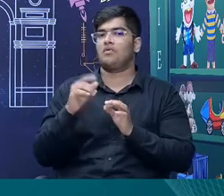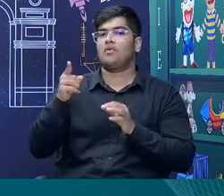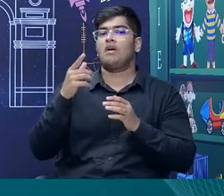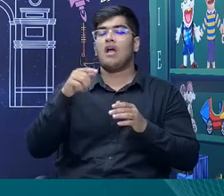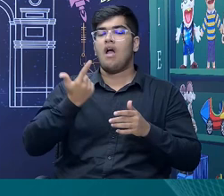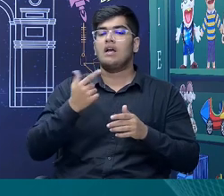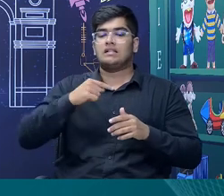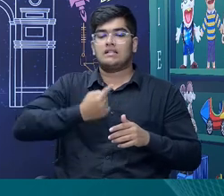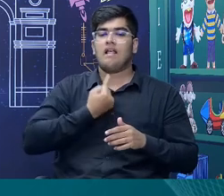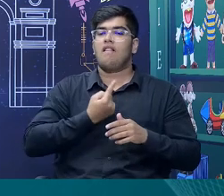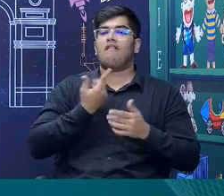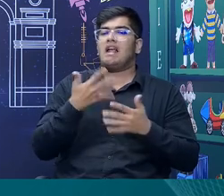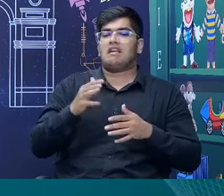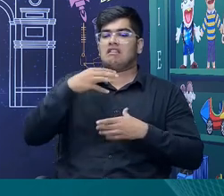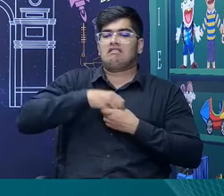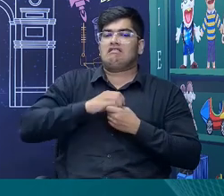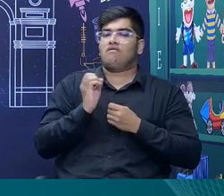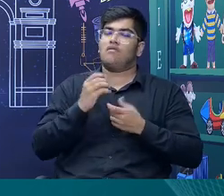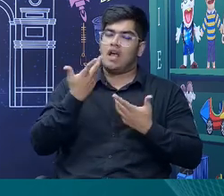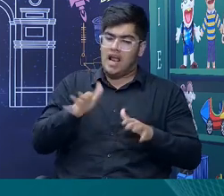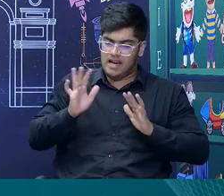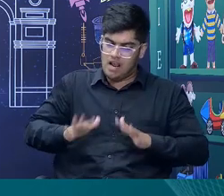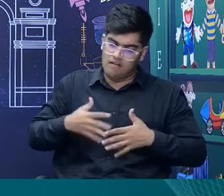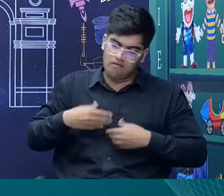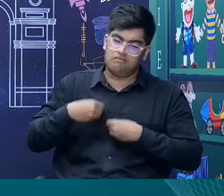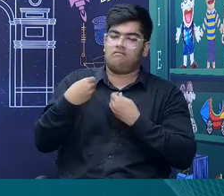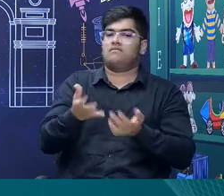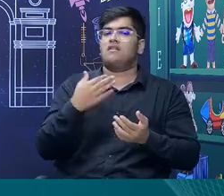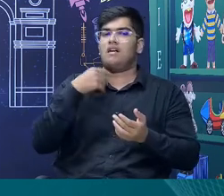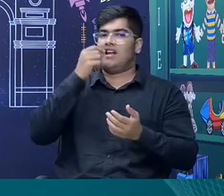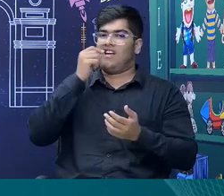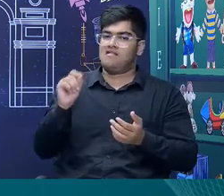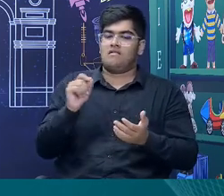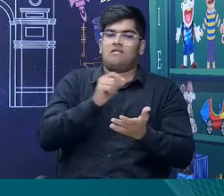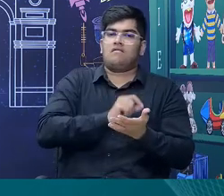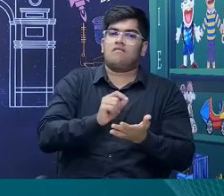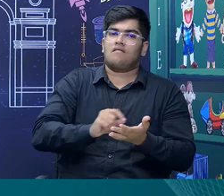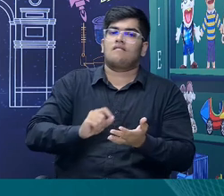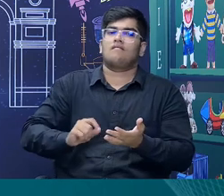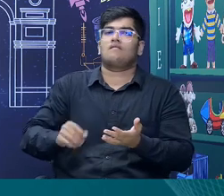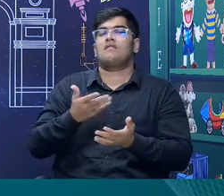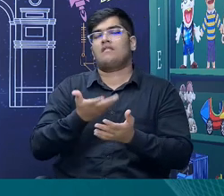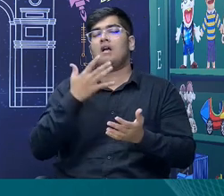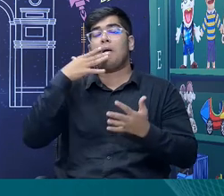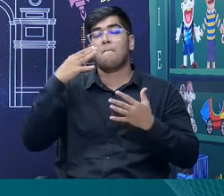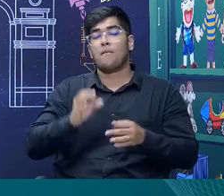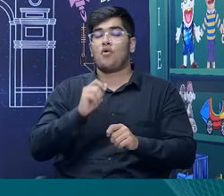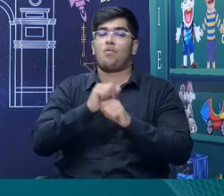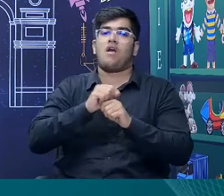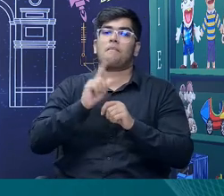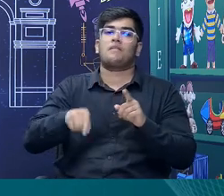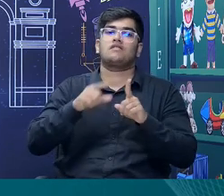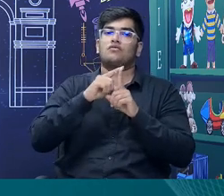यह सेल्फलेस एक्ट था की उन्होंने अपने दांत को टोडा और इस से यह इंपॉर्टेंट कम था